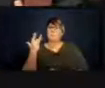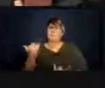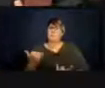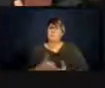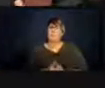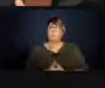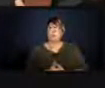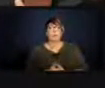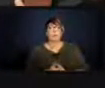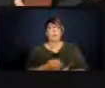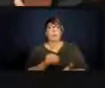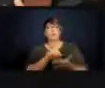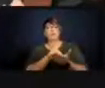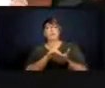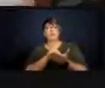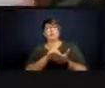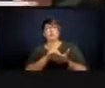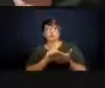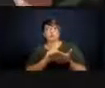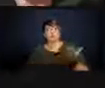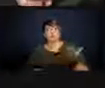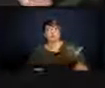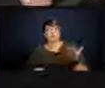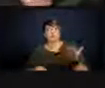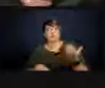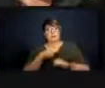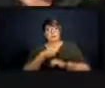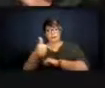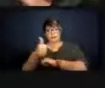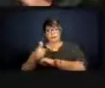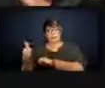kuhitimu. Kwa nini sasa